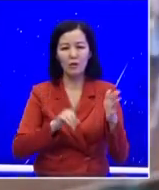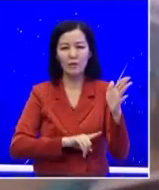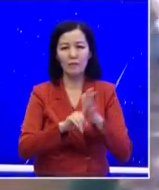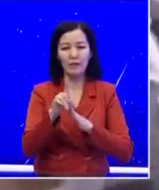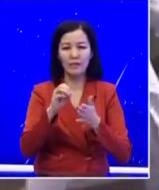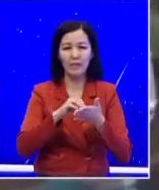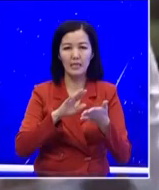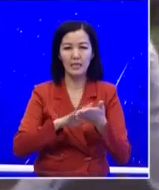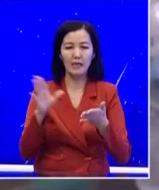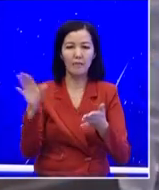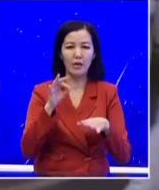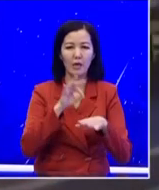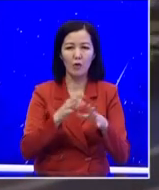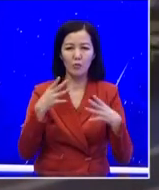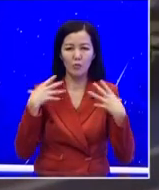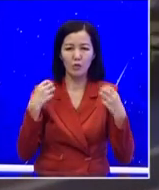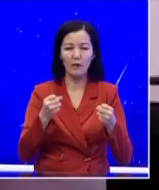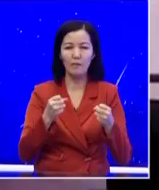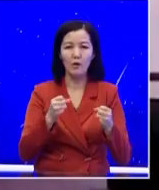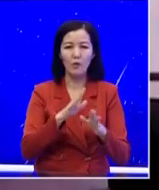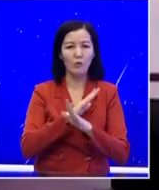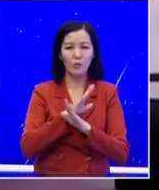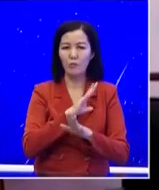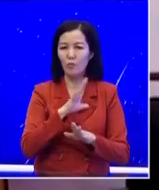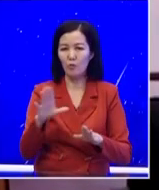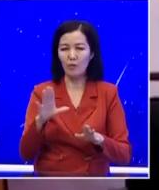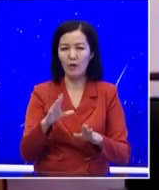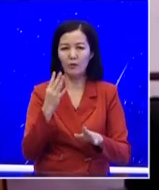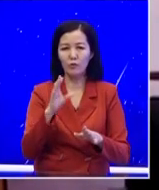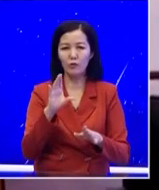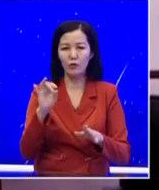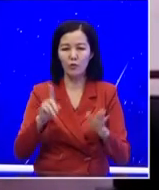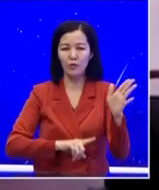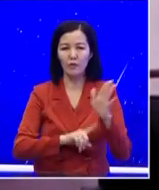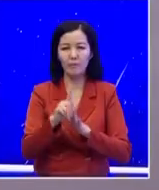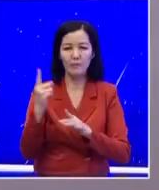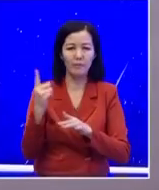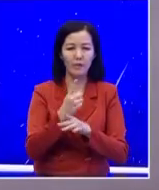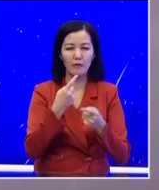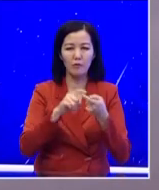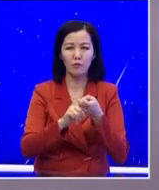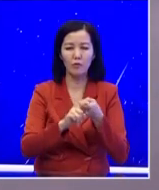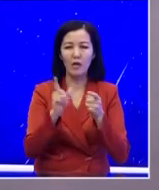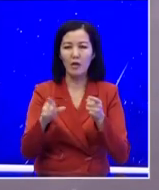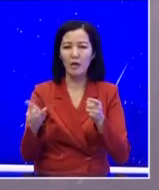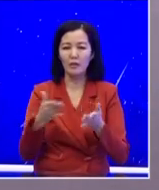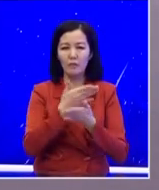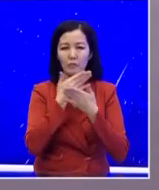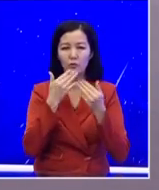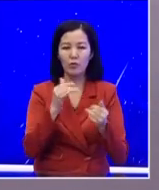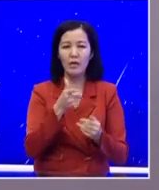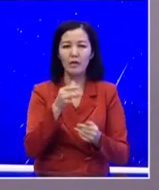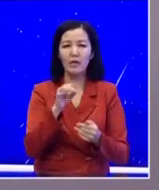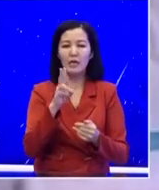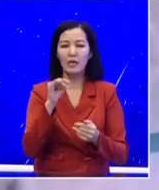тіркелген. Барлық науқастар жазылып шығып, көз жұмғандар болмаған. 4 сәуірден бастап бірде-бір вирус жұқтырғандар жоқ. Гренландияда